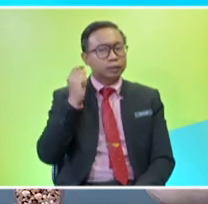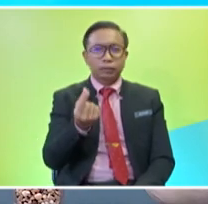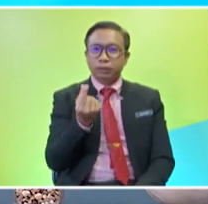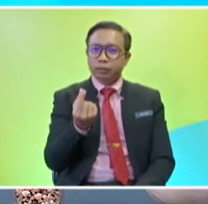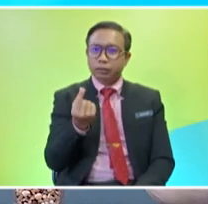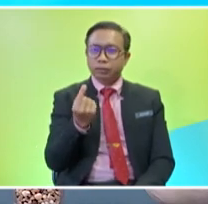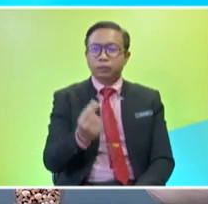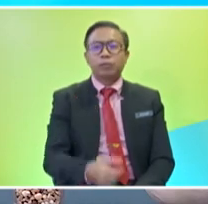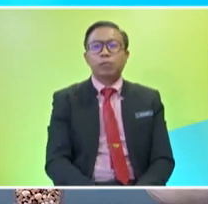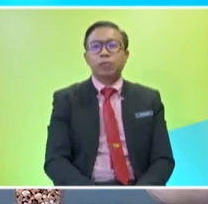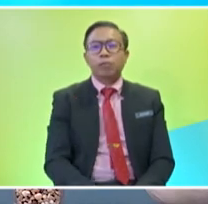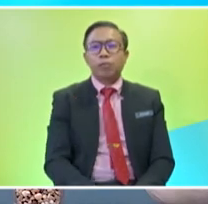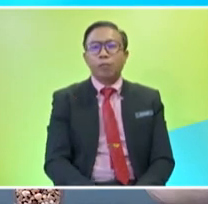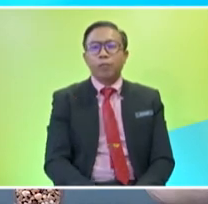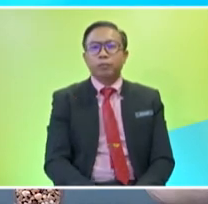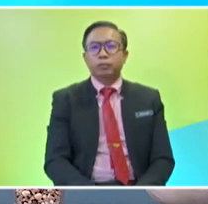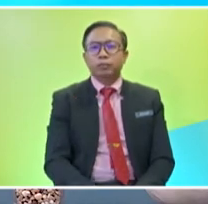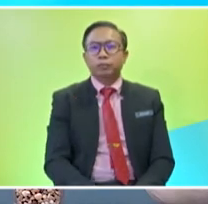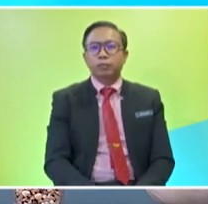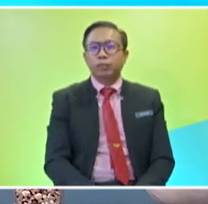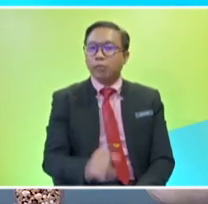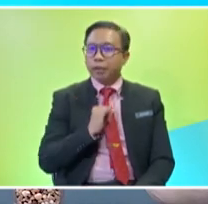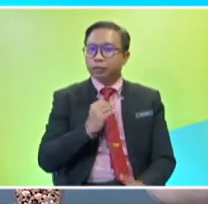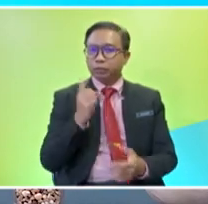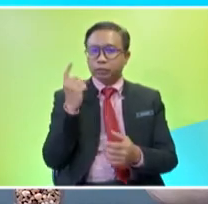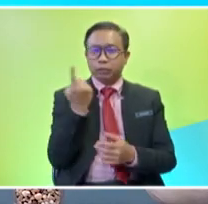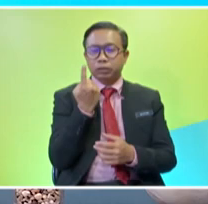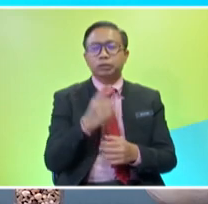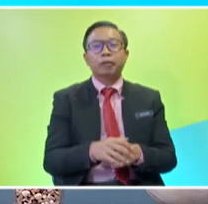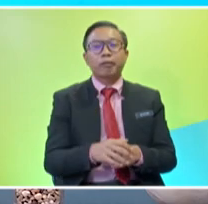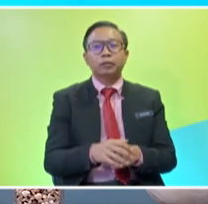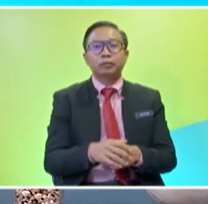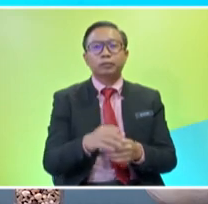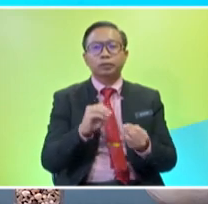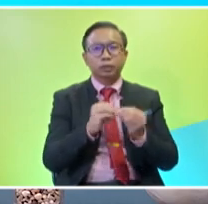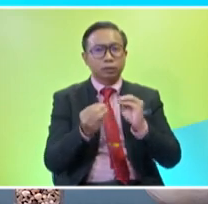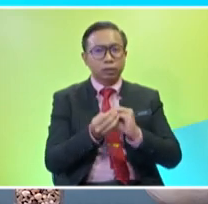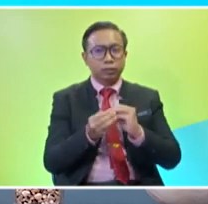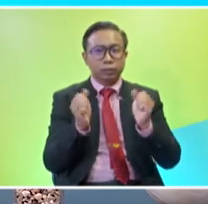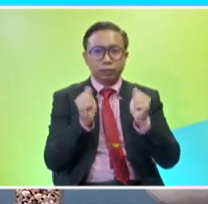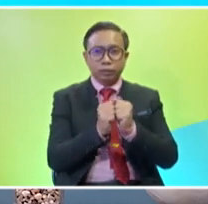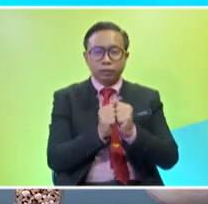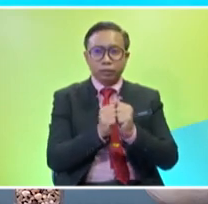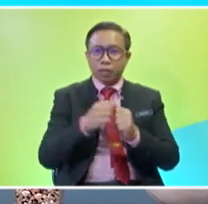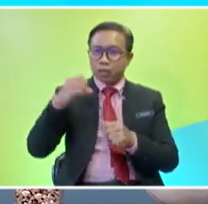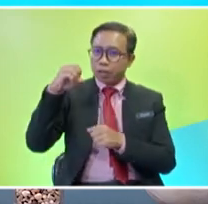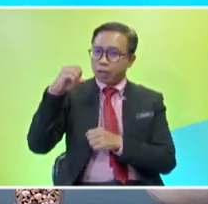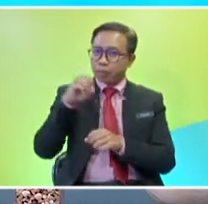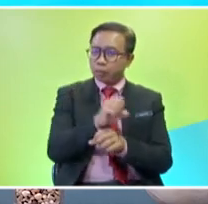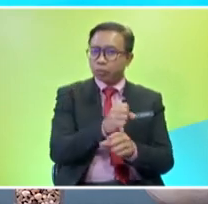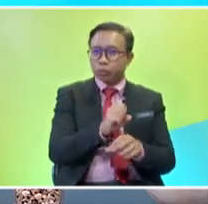gitu kan eee Sebenarnya saya saja itu ada masalah dengan eh apa lampu Solo